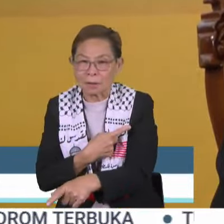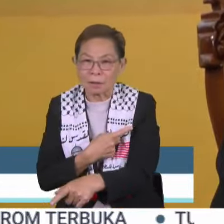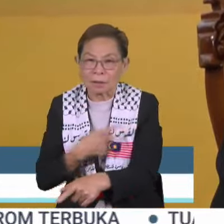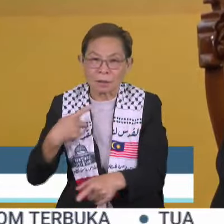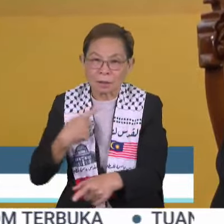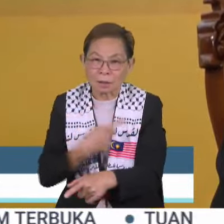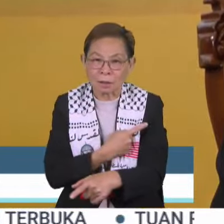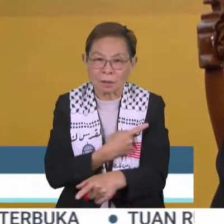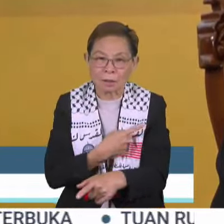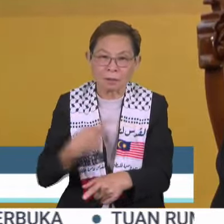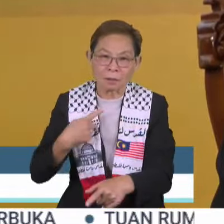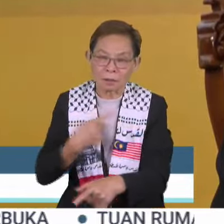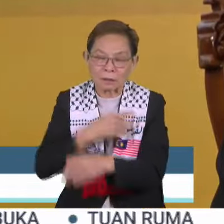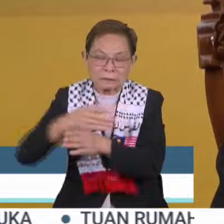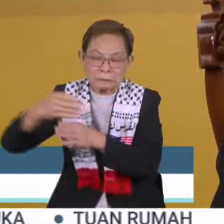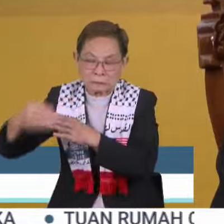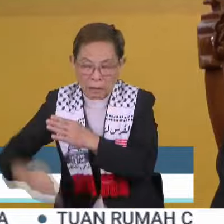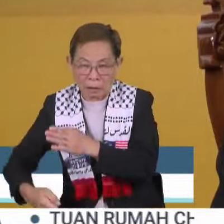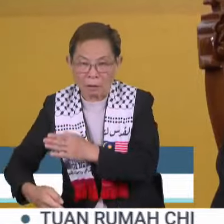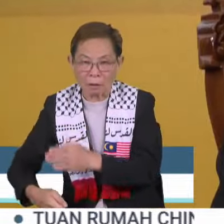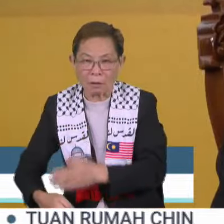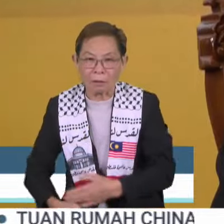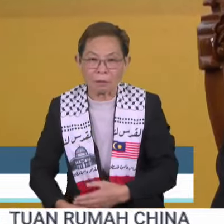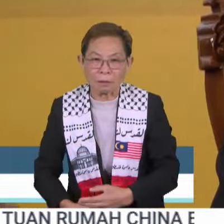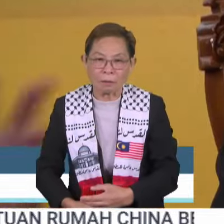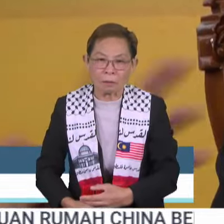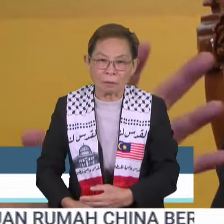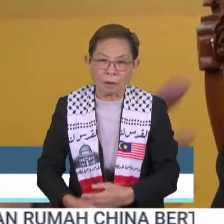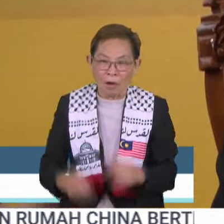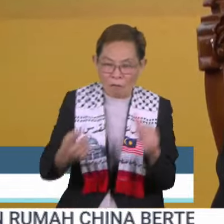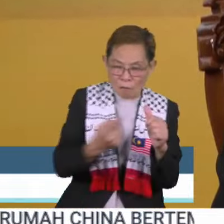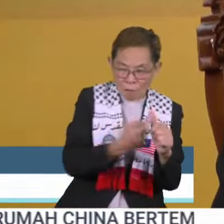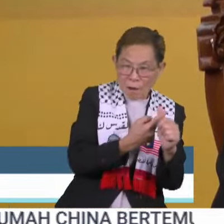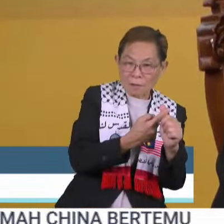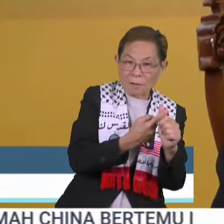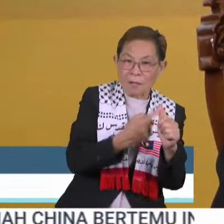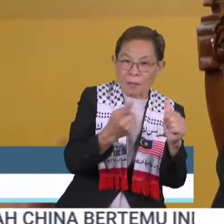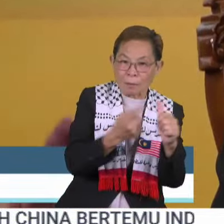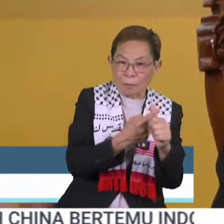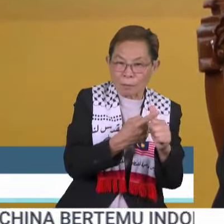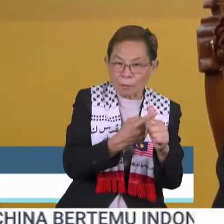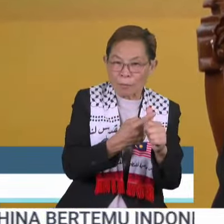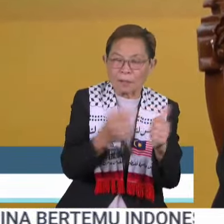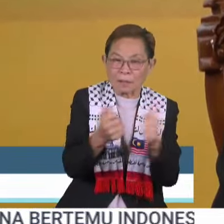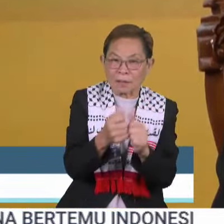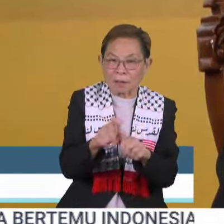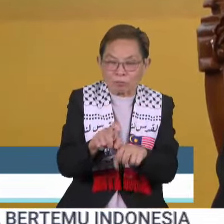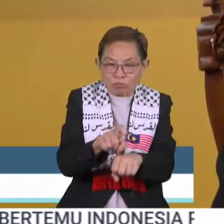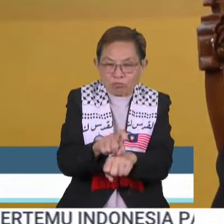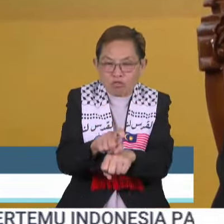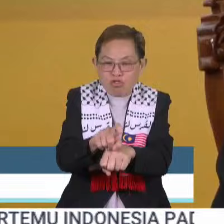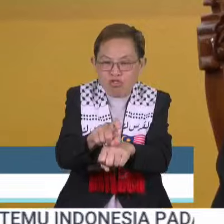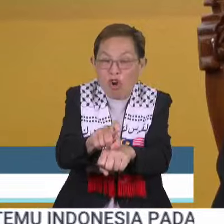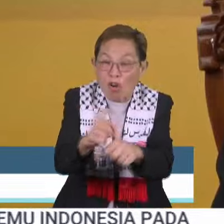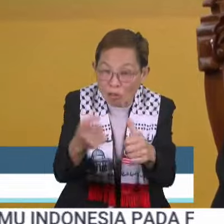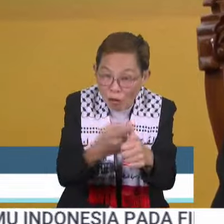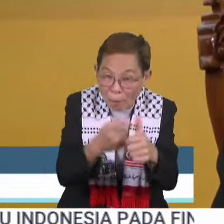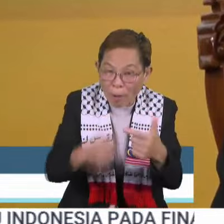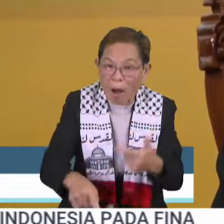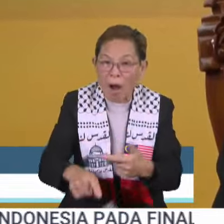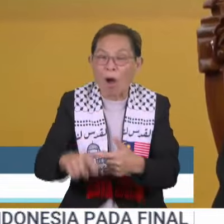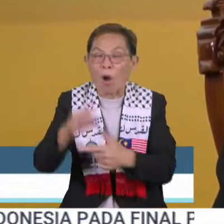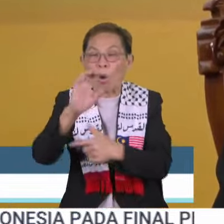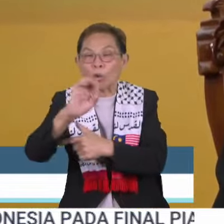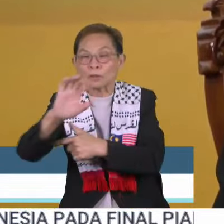third layer mesti kuat lah. So kita perebatkan first layer dulu dengan kereta perisainya dengan apa. So second layer OCPD dengan